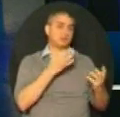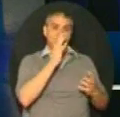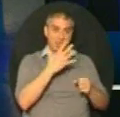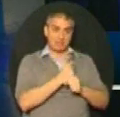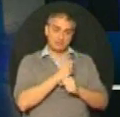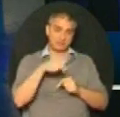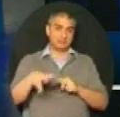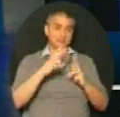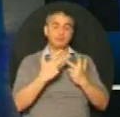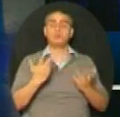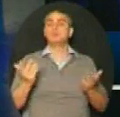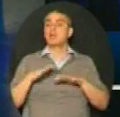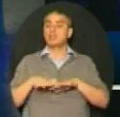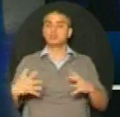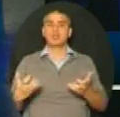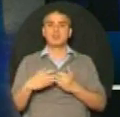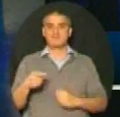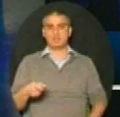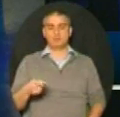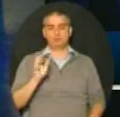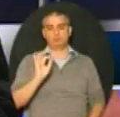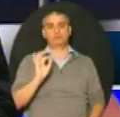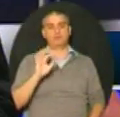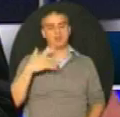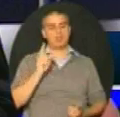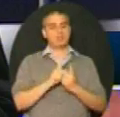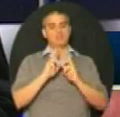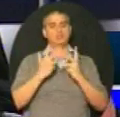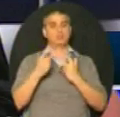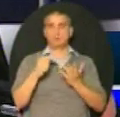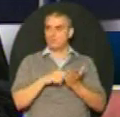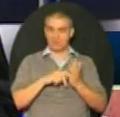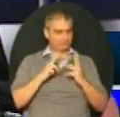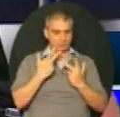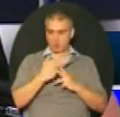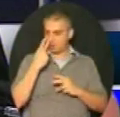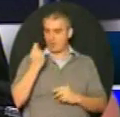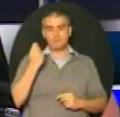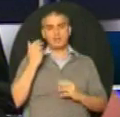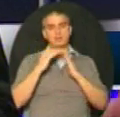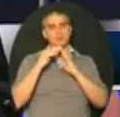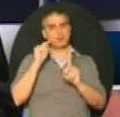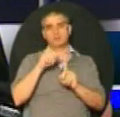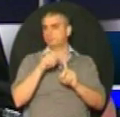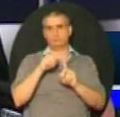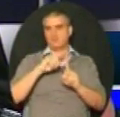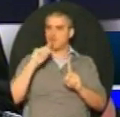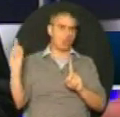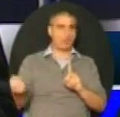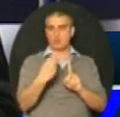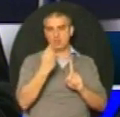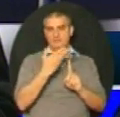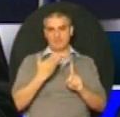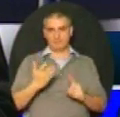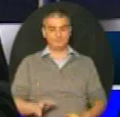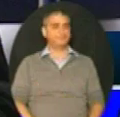יגיע לציבור. ברשתות החברתיות, כדי להיות נגיש לציבור, כי הציבור רק רואה את מחירי הדיור בעיקרון, ולא את כל היתר המהלכים שהוא